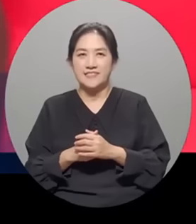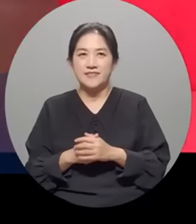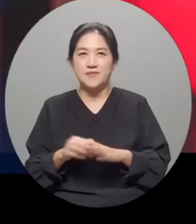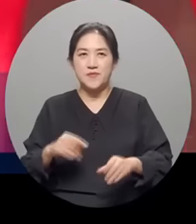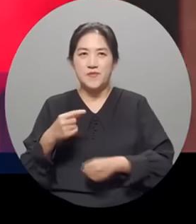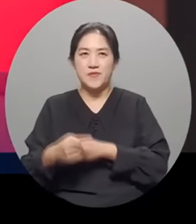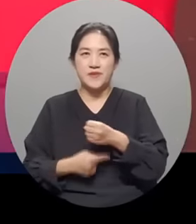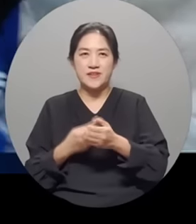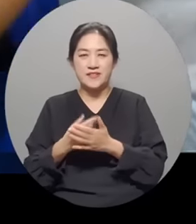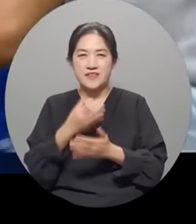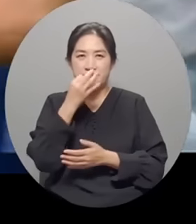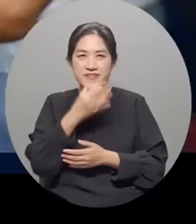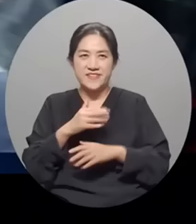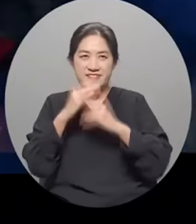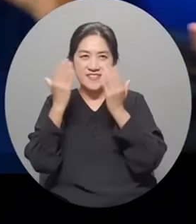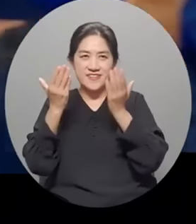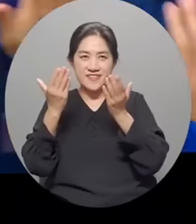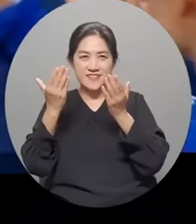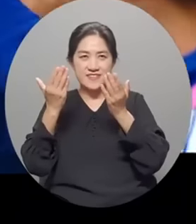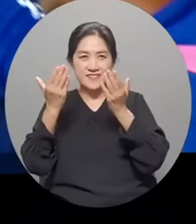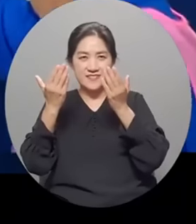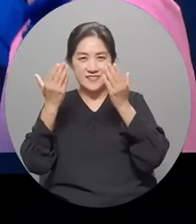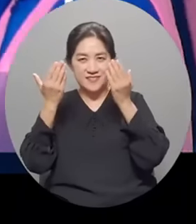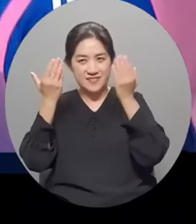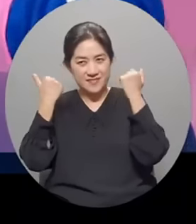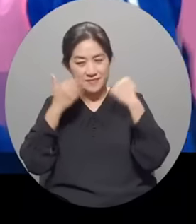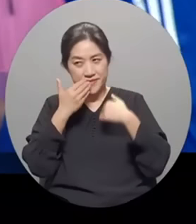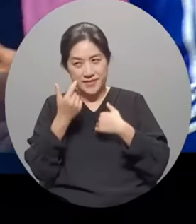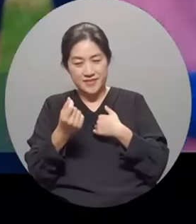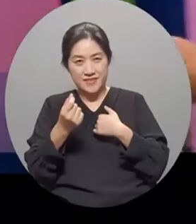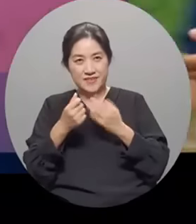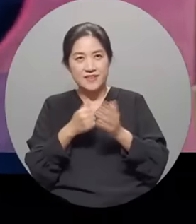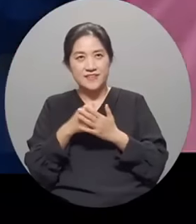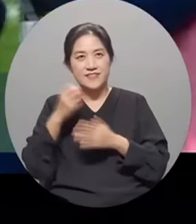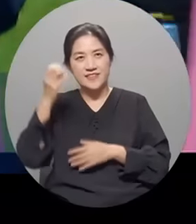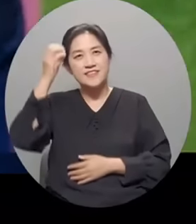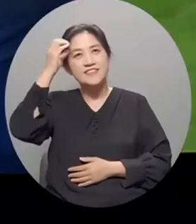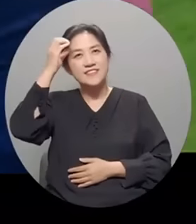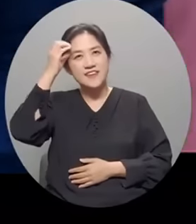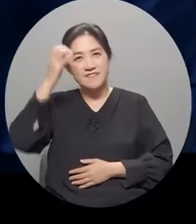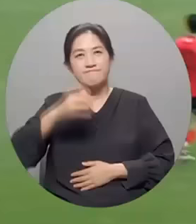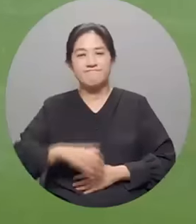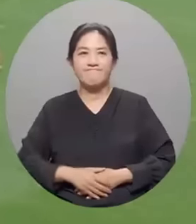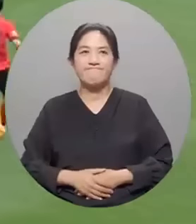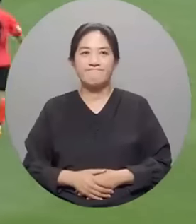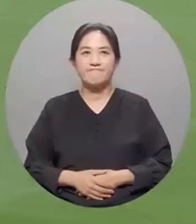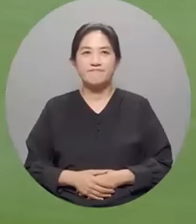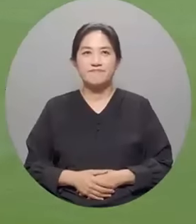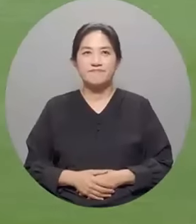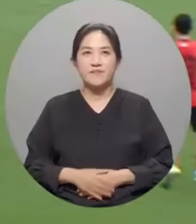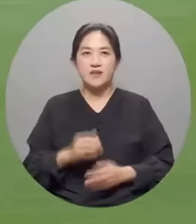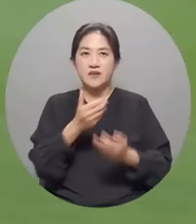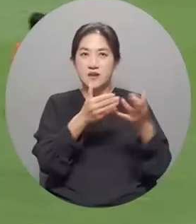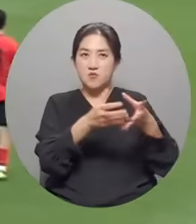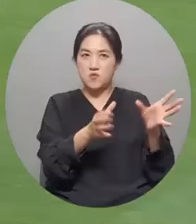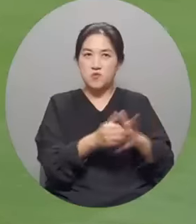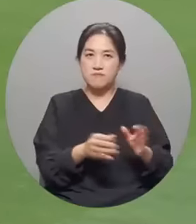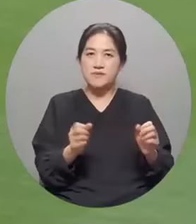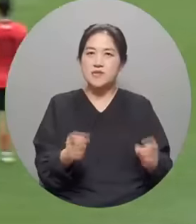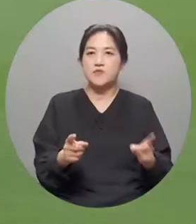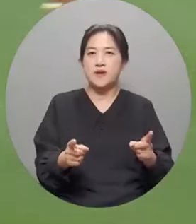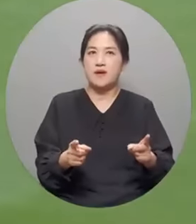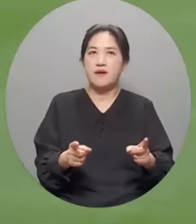해 힘들었던 순간들이 정말 조금 사라지지 않을까라는 기대감. 강원도 모처럼의 기회를 놓칠